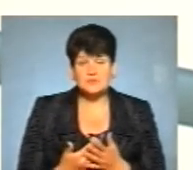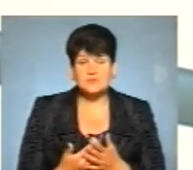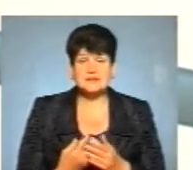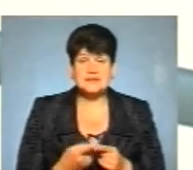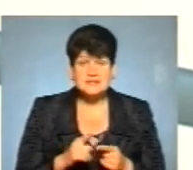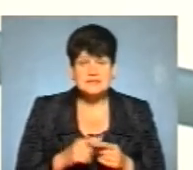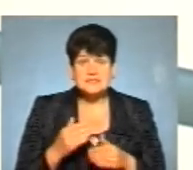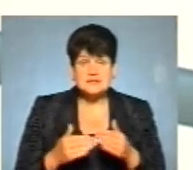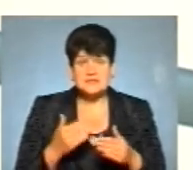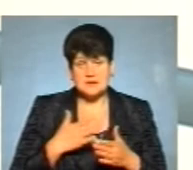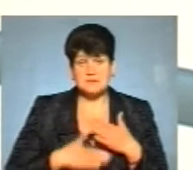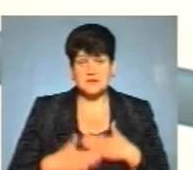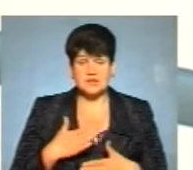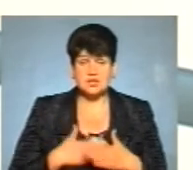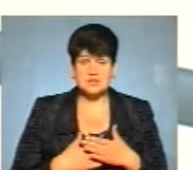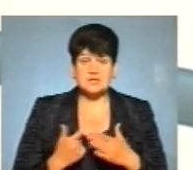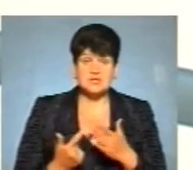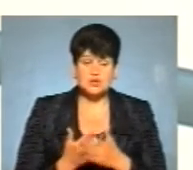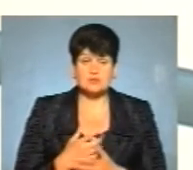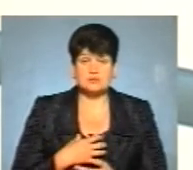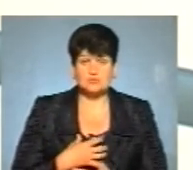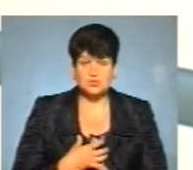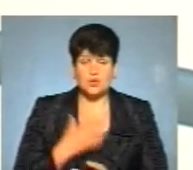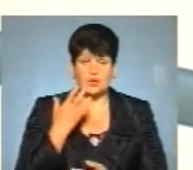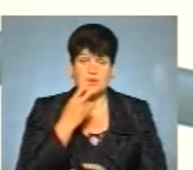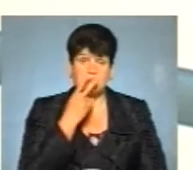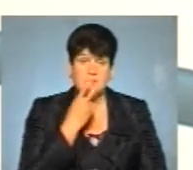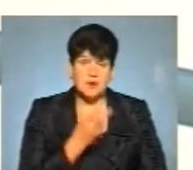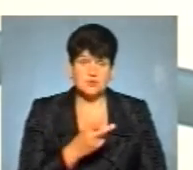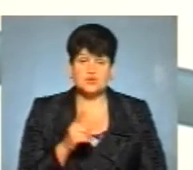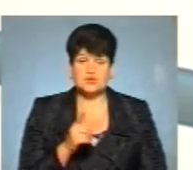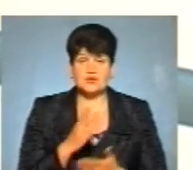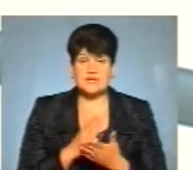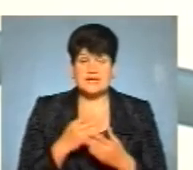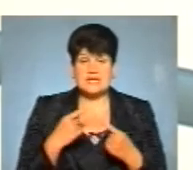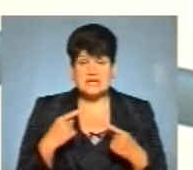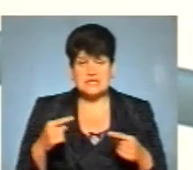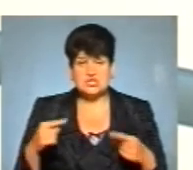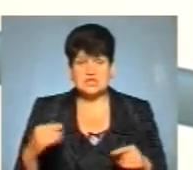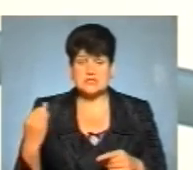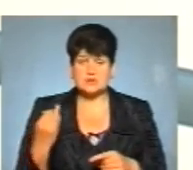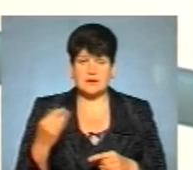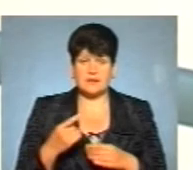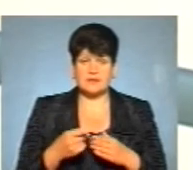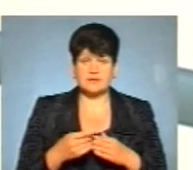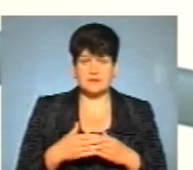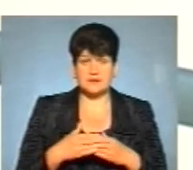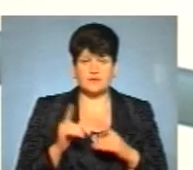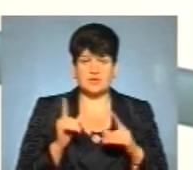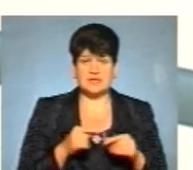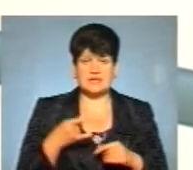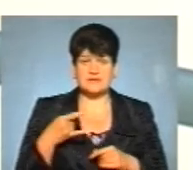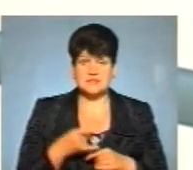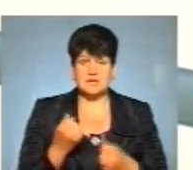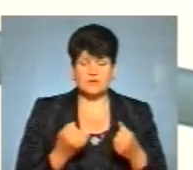ці тенденції мене тішать. І знову ж таки засмучуюся, коли бачу, що є інші історії, як нещодавно їхала в таксі і водій